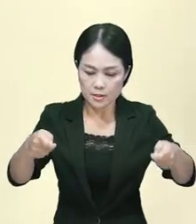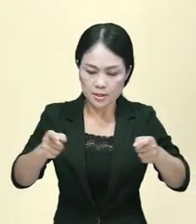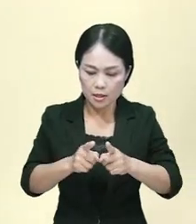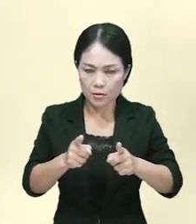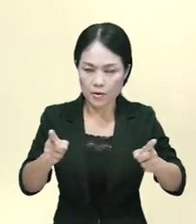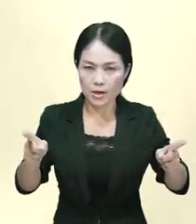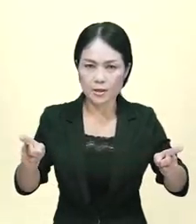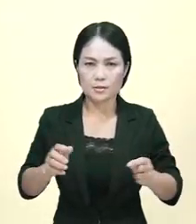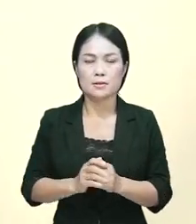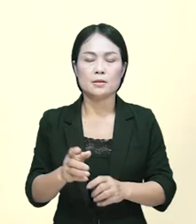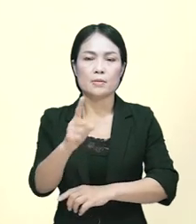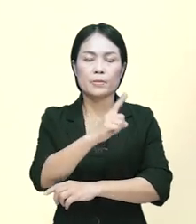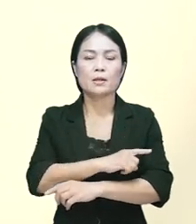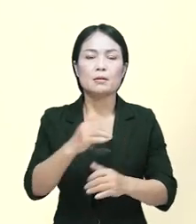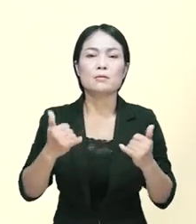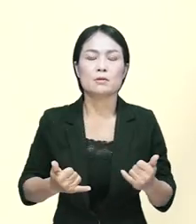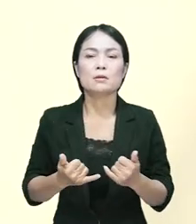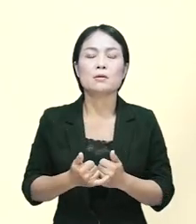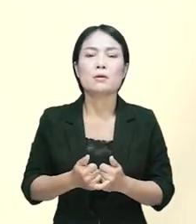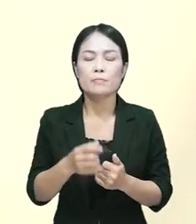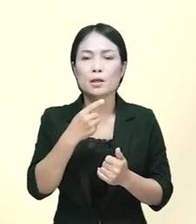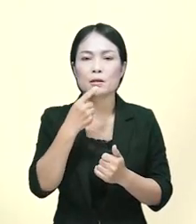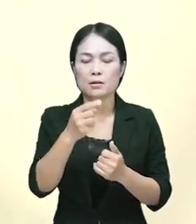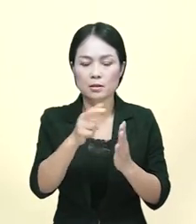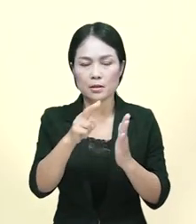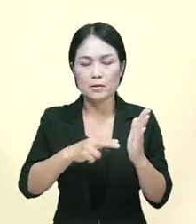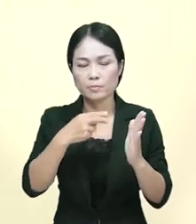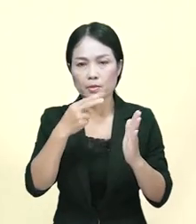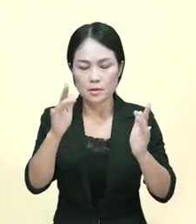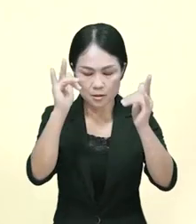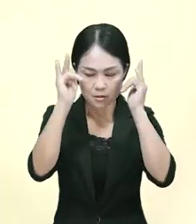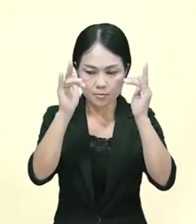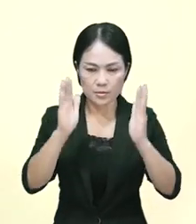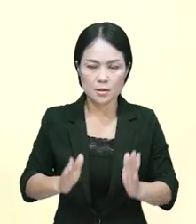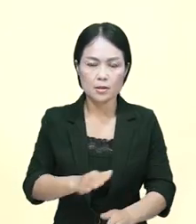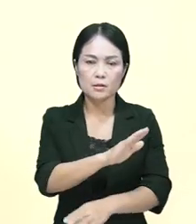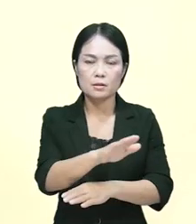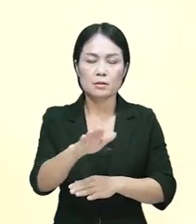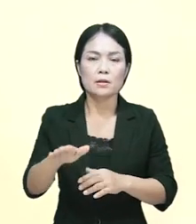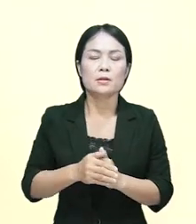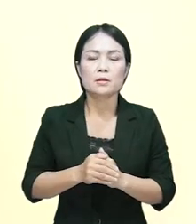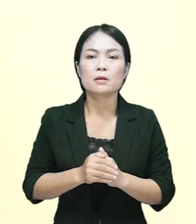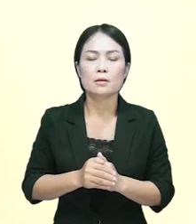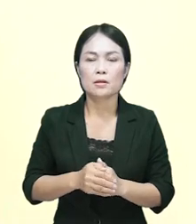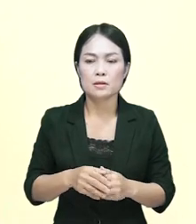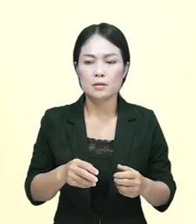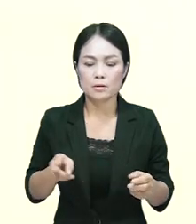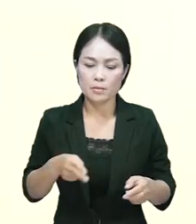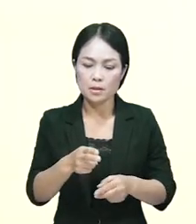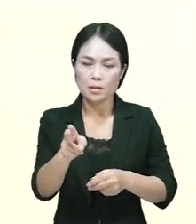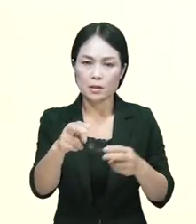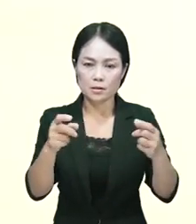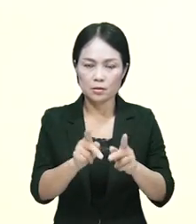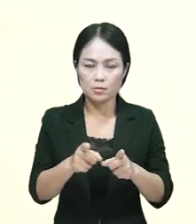ងអ ញ្ចឹងថ្ងៃនេះអ្នកគ្រូនឹងលើកយកអត្ថបទមួយមកបង្រៀនកូនគឺអន្ទង់វែងឆ្នាំងវែងណាកូនណា